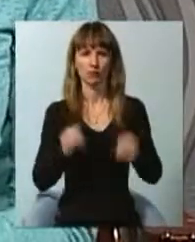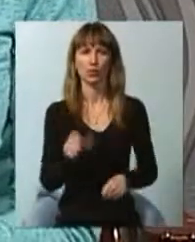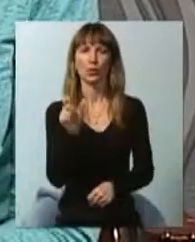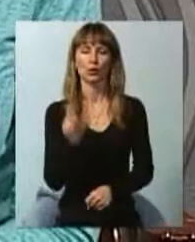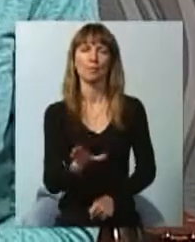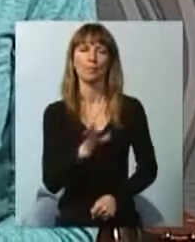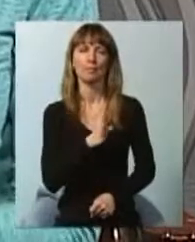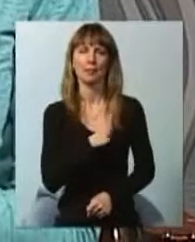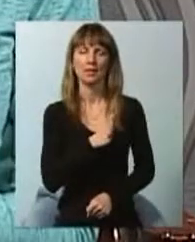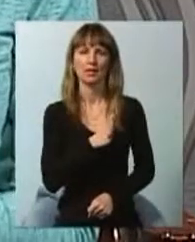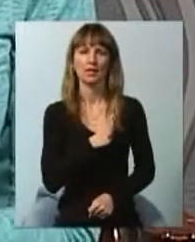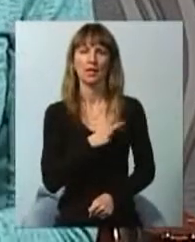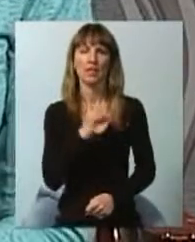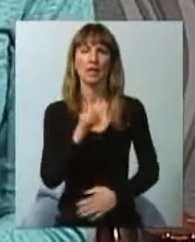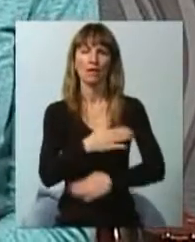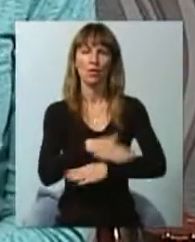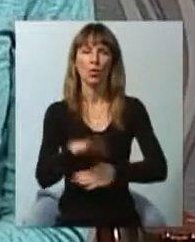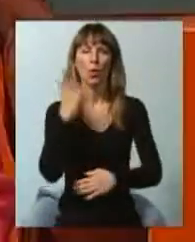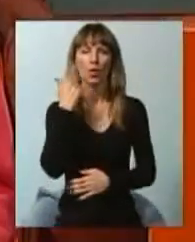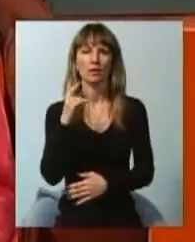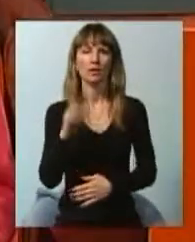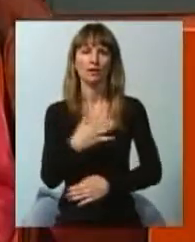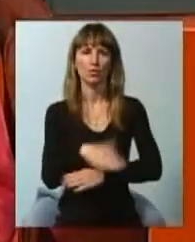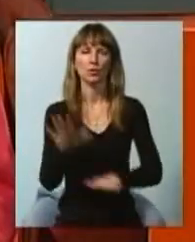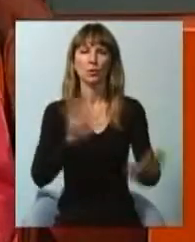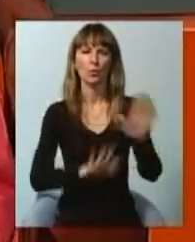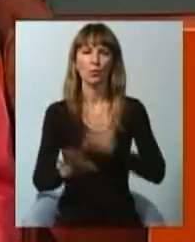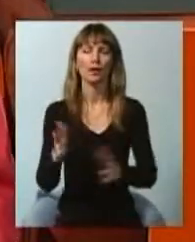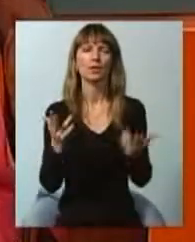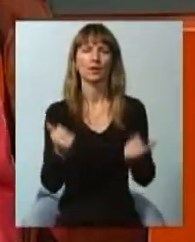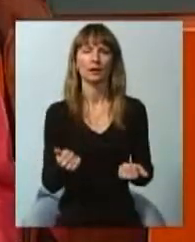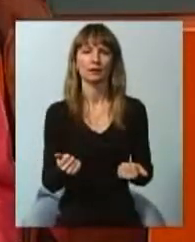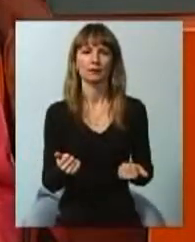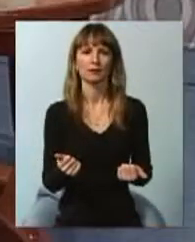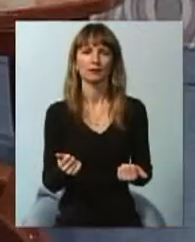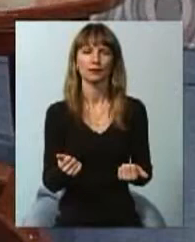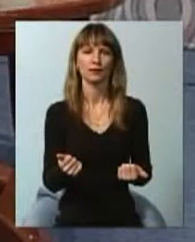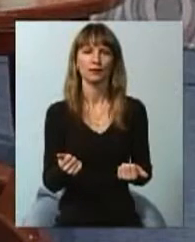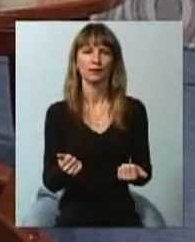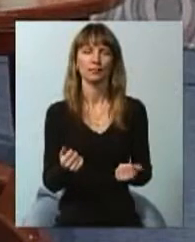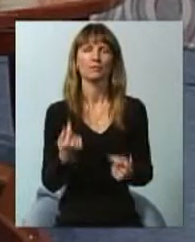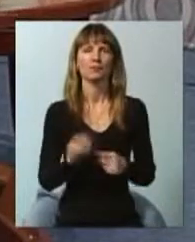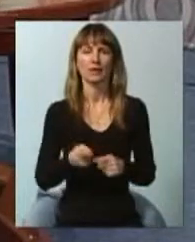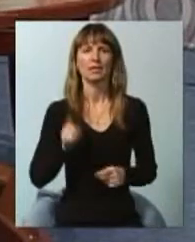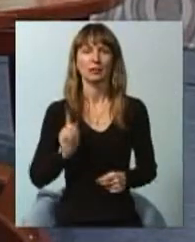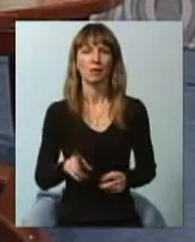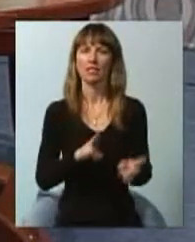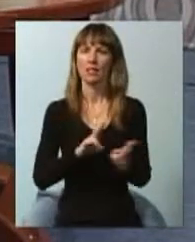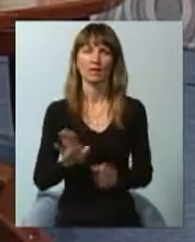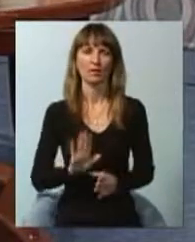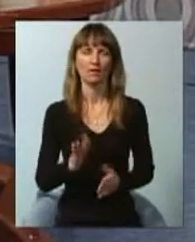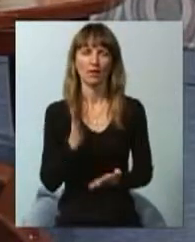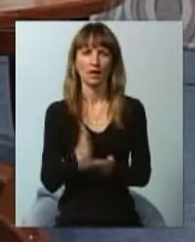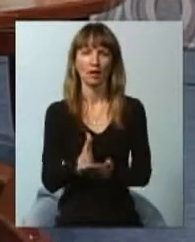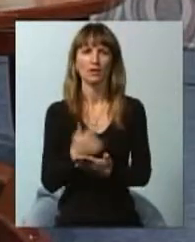людині бути от саме на вулиці, коли на вулиці туман? Так. Це насправді це не шкідливе явище, так